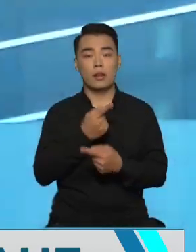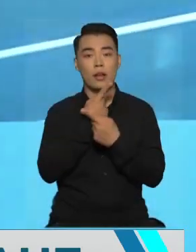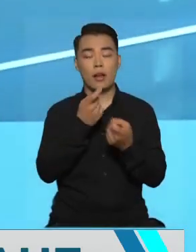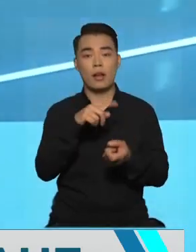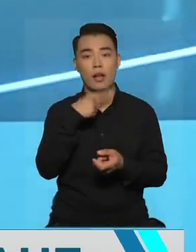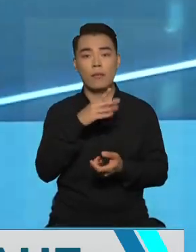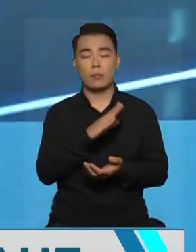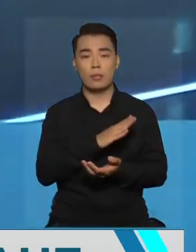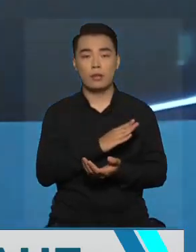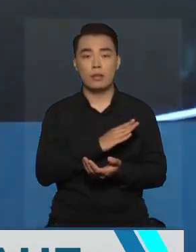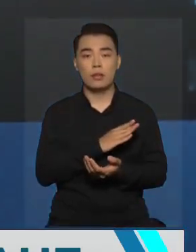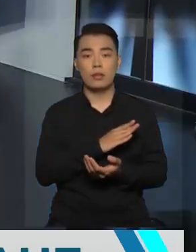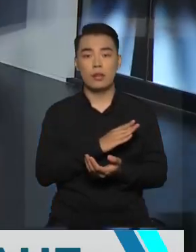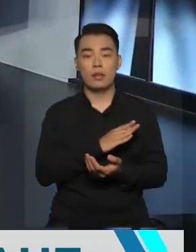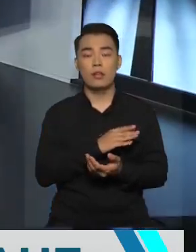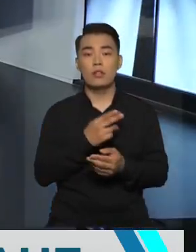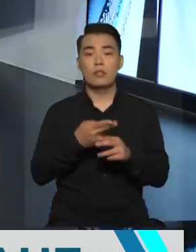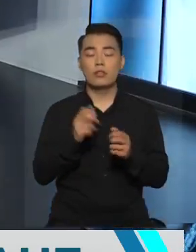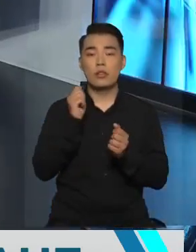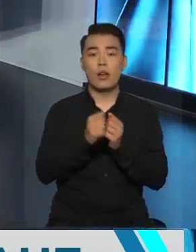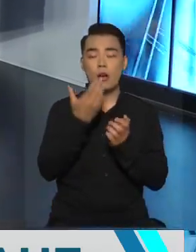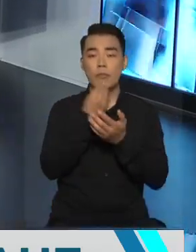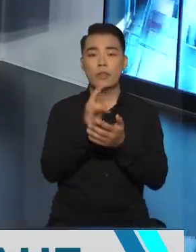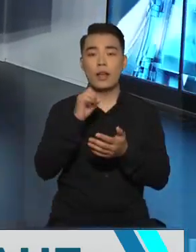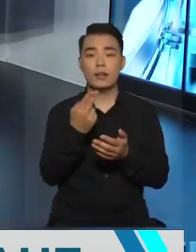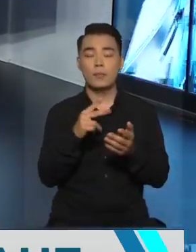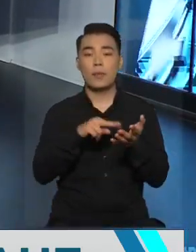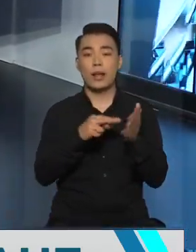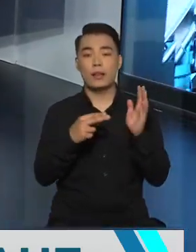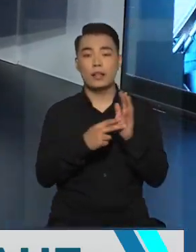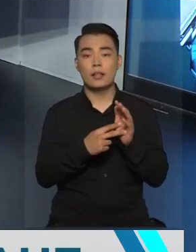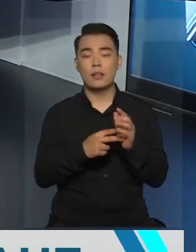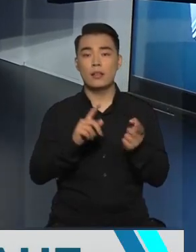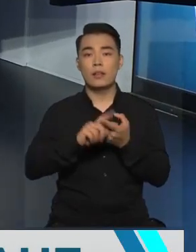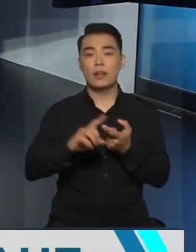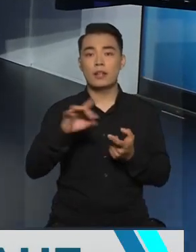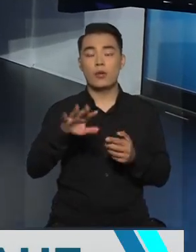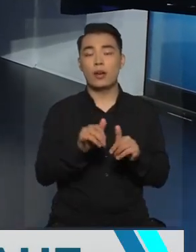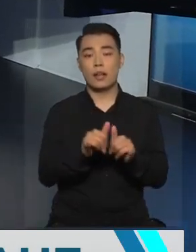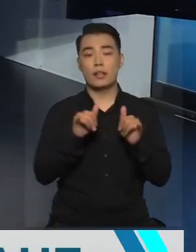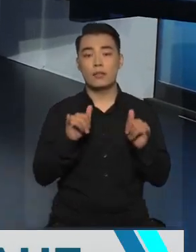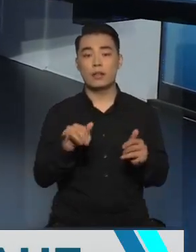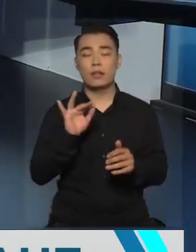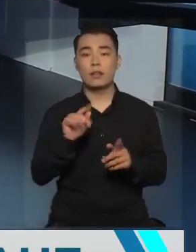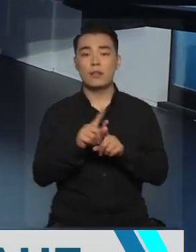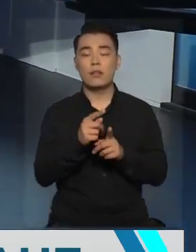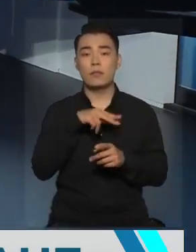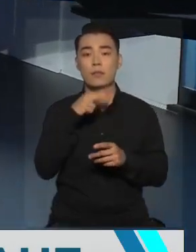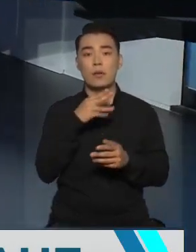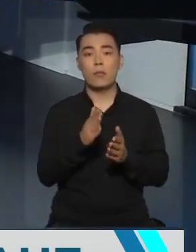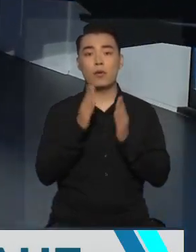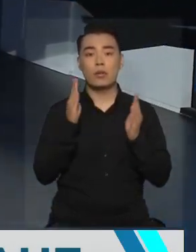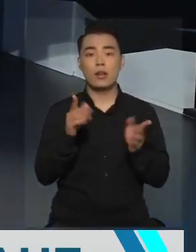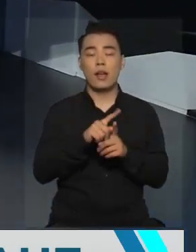говорит. И угу. Тут зачастую все нацпроекты увязаны в том числе на региональное развитие и на фокус сделан на